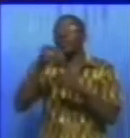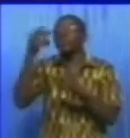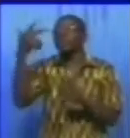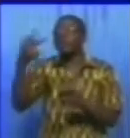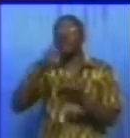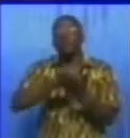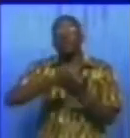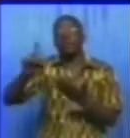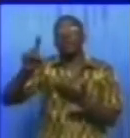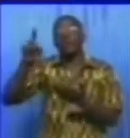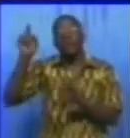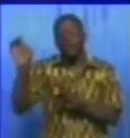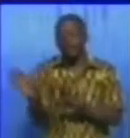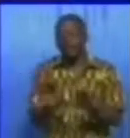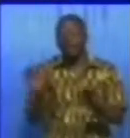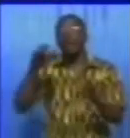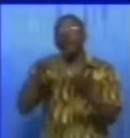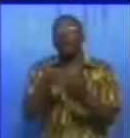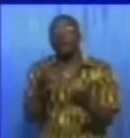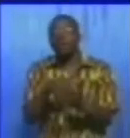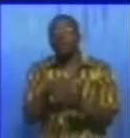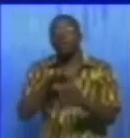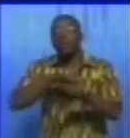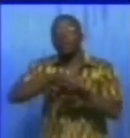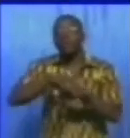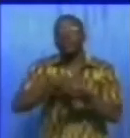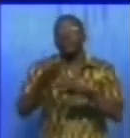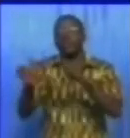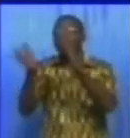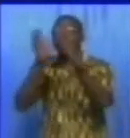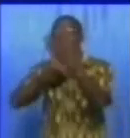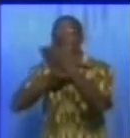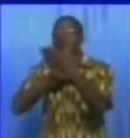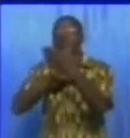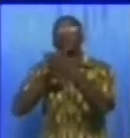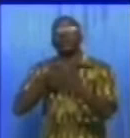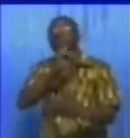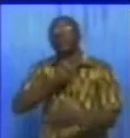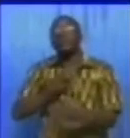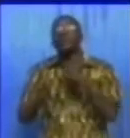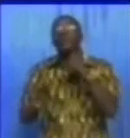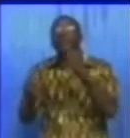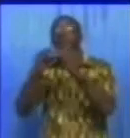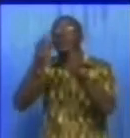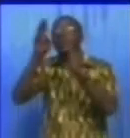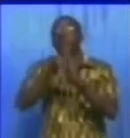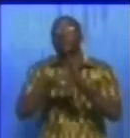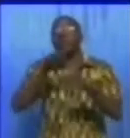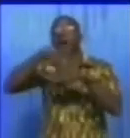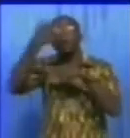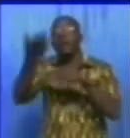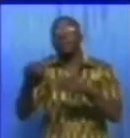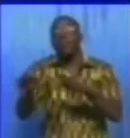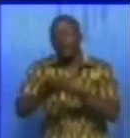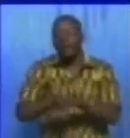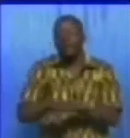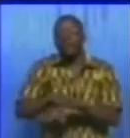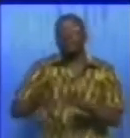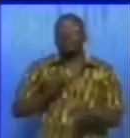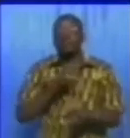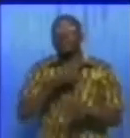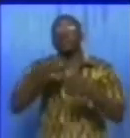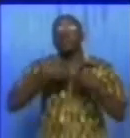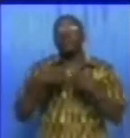couler. Et sur la façade, je dirais également qu'après la fondation, nous avons fait les